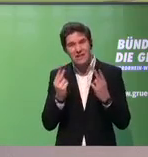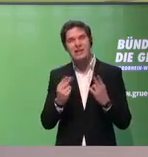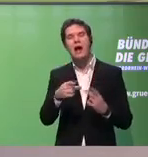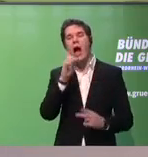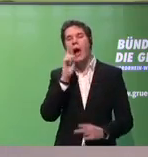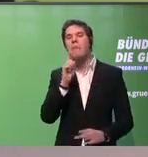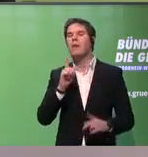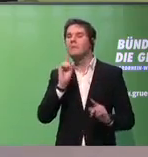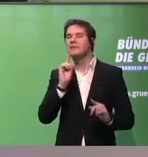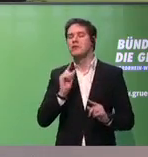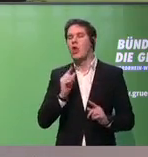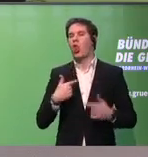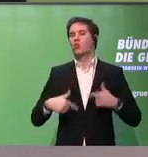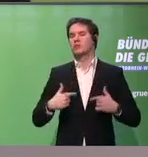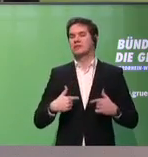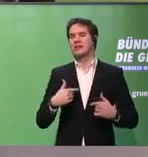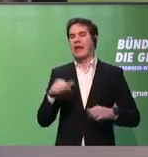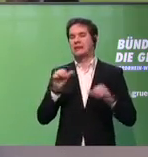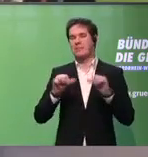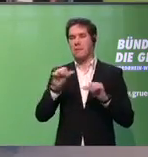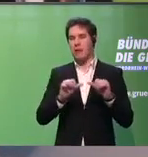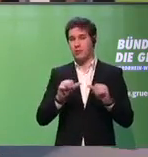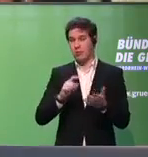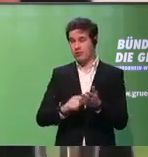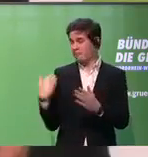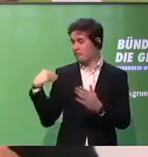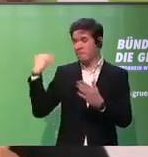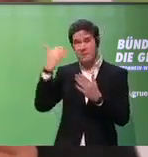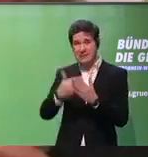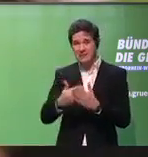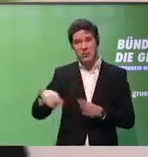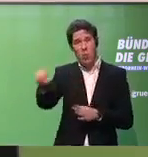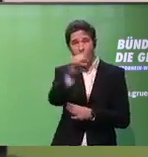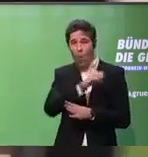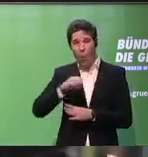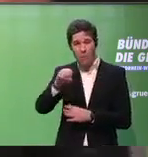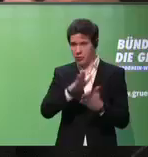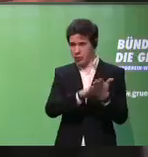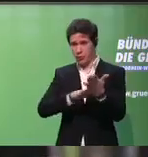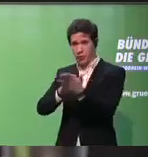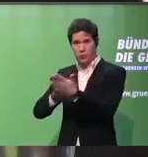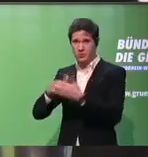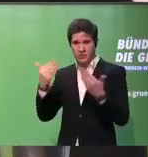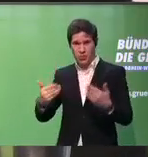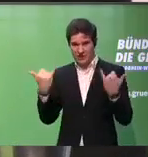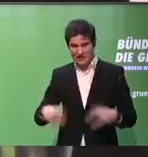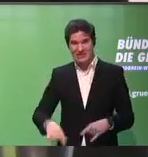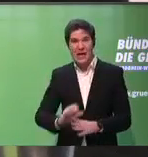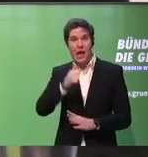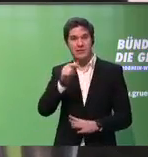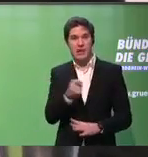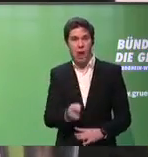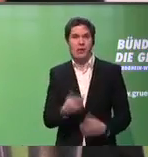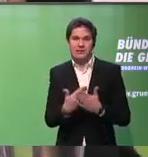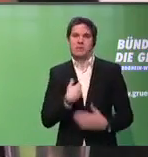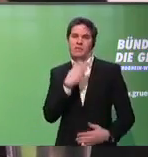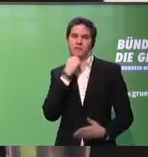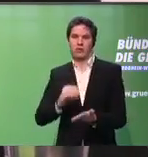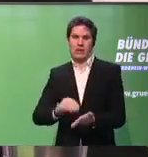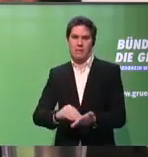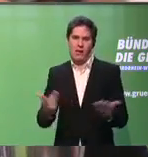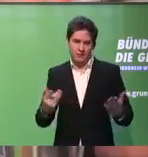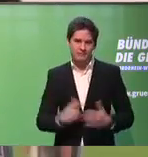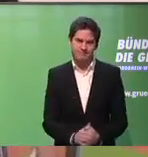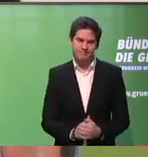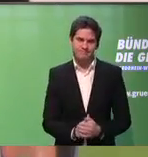Experiment von Direktdemokratie. Lustig. Niemand hat das gemacht auf europäischer Ebene und deswegen wollte ich damit sein, dabei